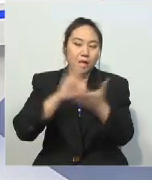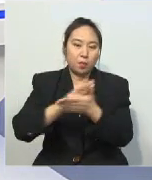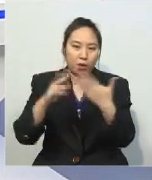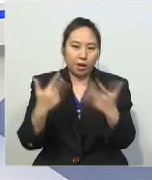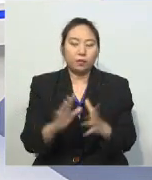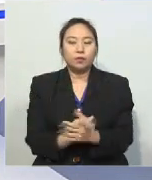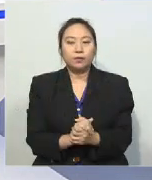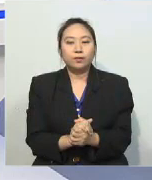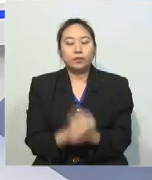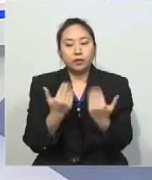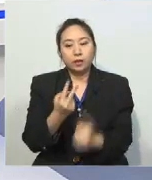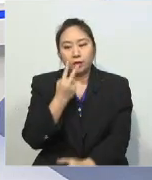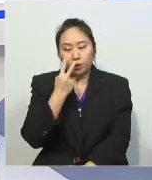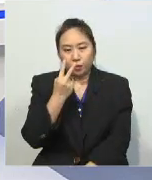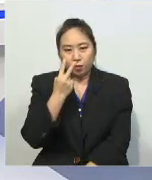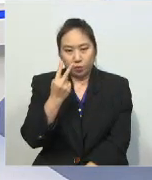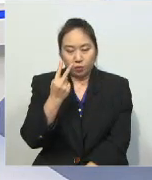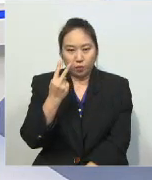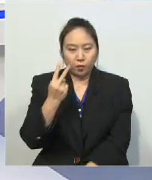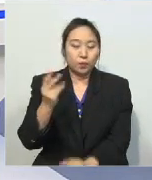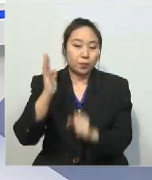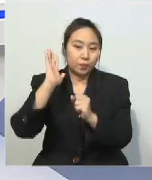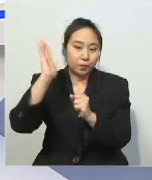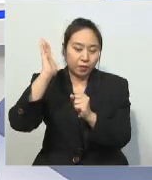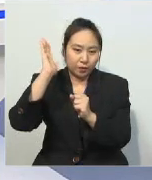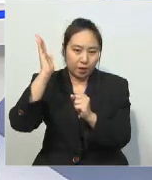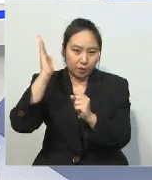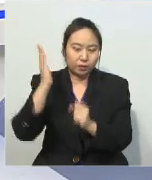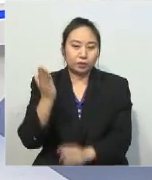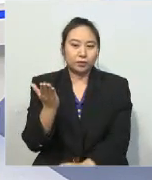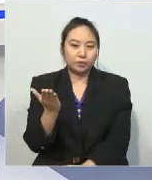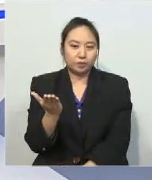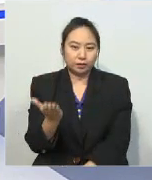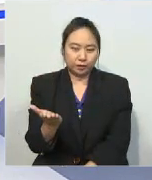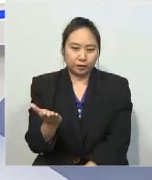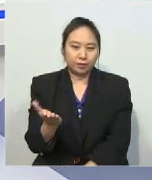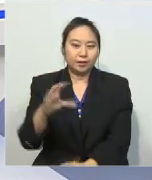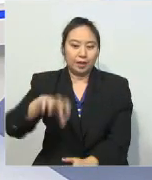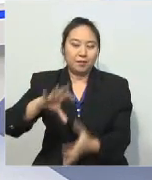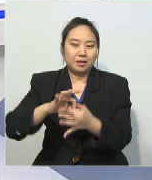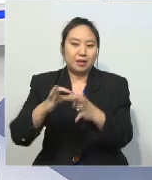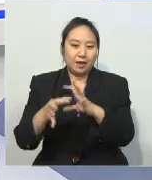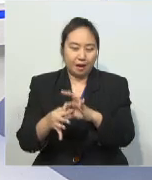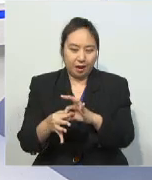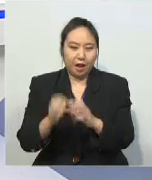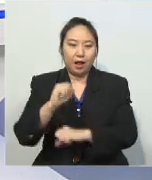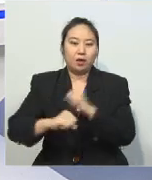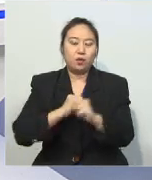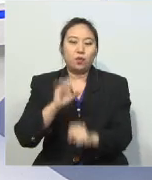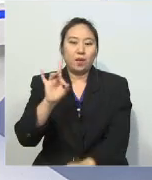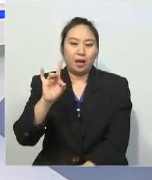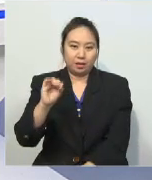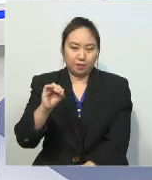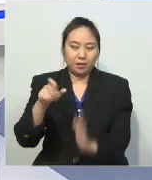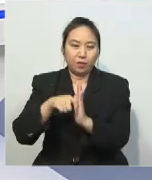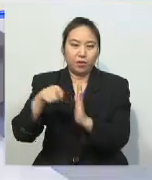งเป็นที่เรียบร้อยแล้วนะครับไปติดตามได้จากคุณสุภัทราสุภัทราทองอินนะครับรายงานสดมาจากสนามกีฬาเฉลิมพระเกียรติ80พรรษา